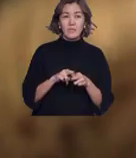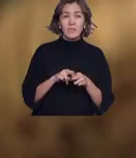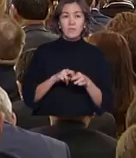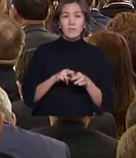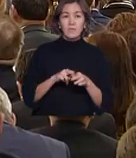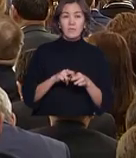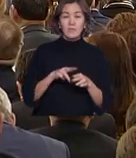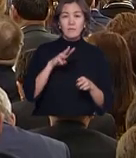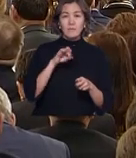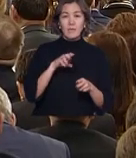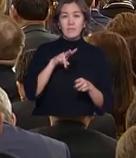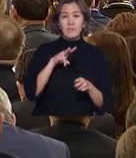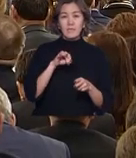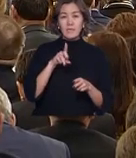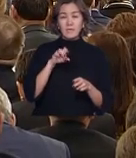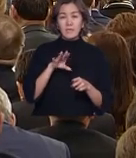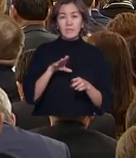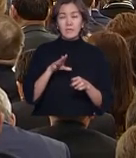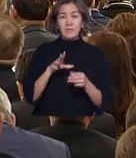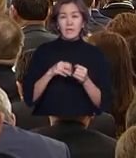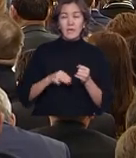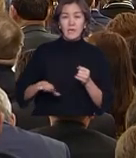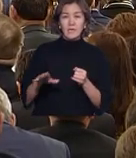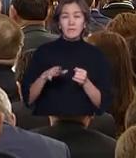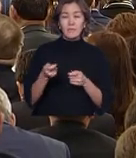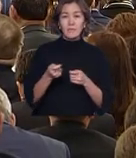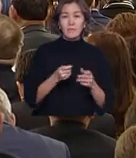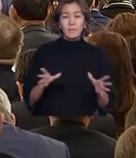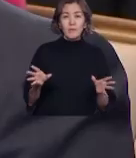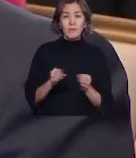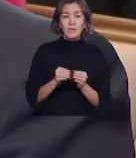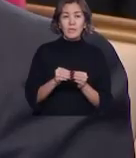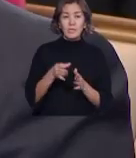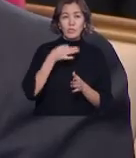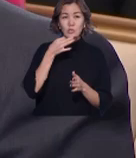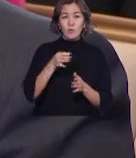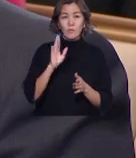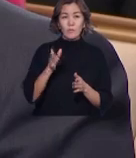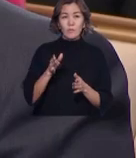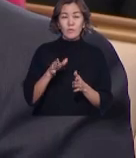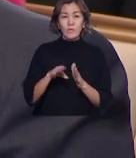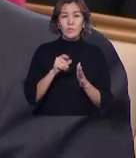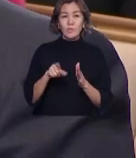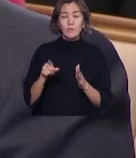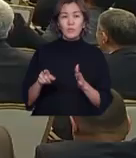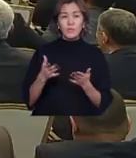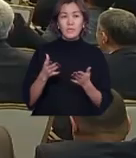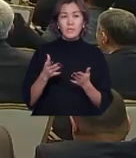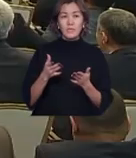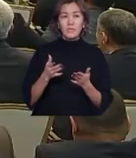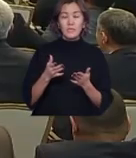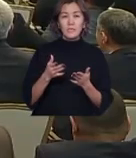мәслихаттар аймақтың әлеуметтік жағдайына әкімдіктермен бірдей жауапты. Депутаттар өкілді